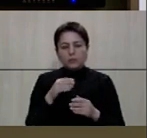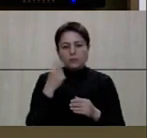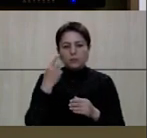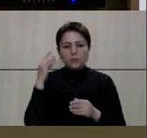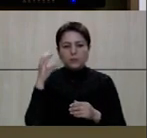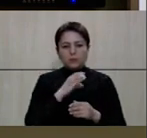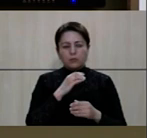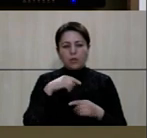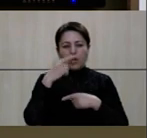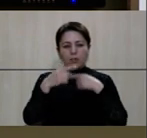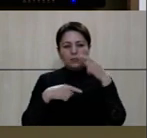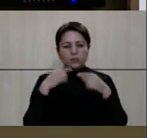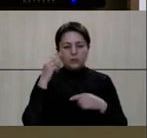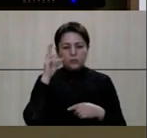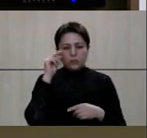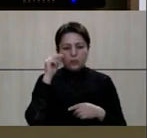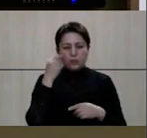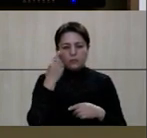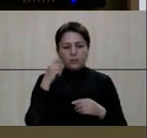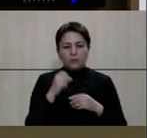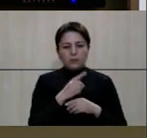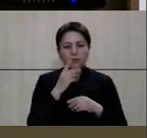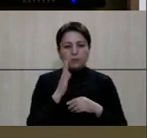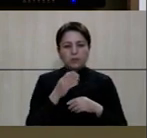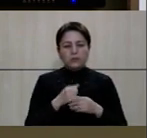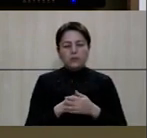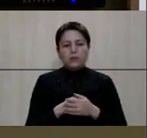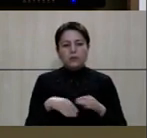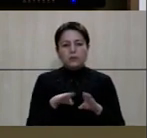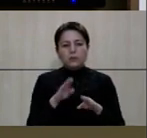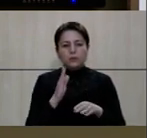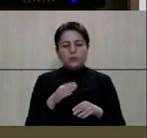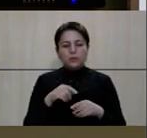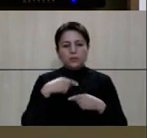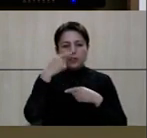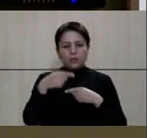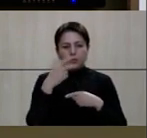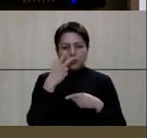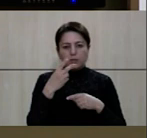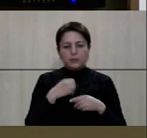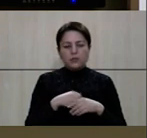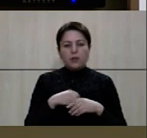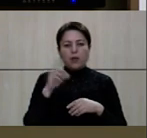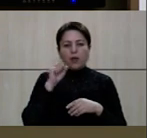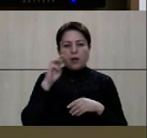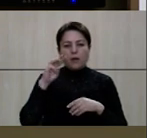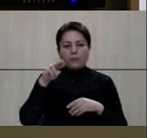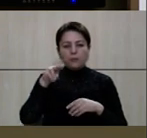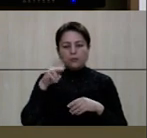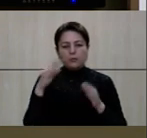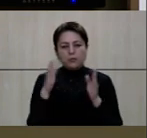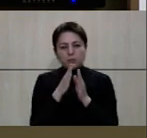sekunddagi aylanishlar soni bu 1 martaga teng. Keyingilariga e'tibor beradigan bo'lsak, amplitudasi kichiklashib